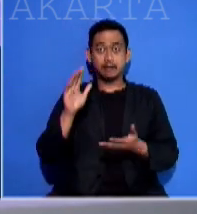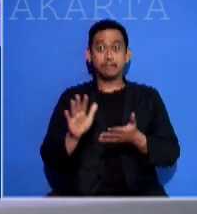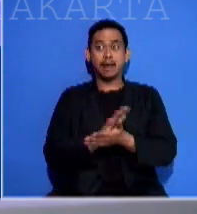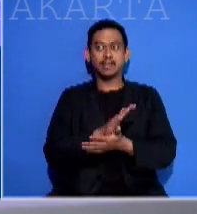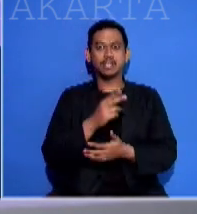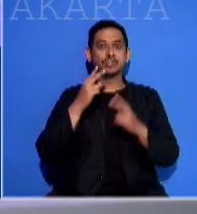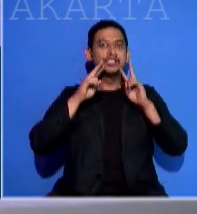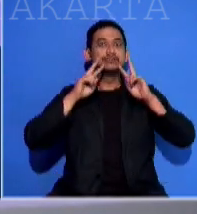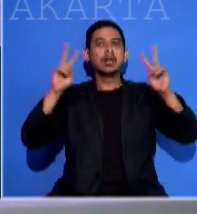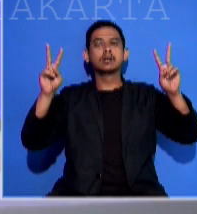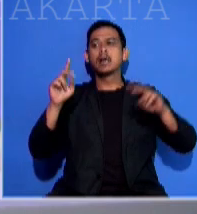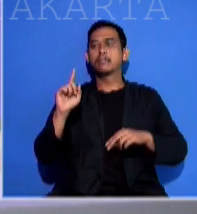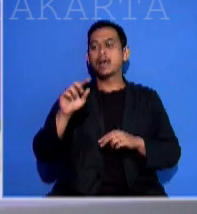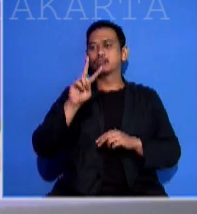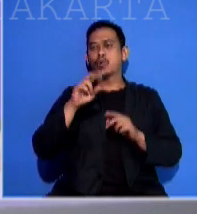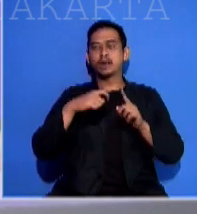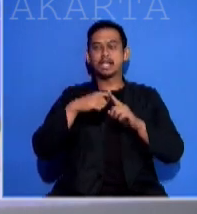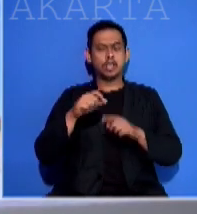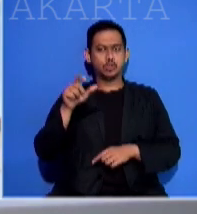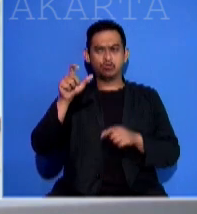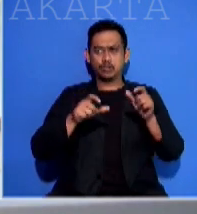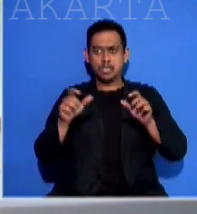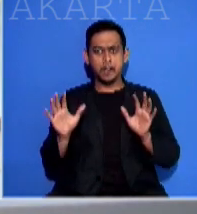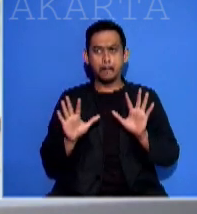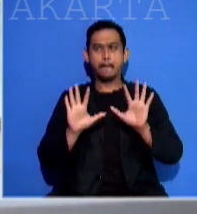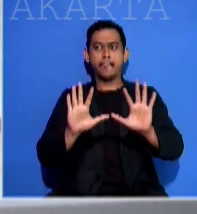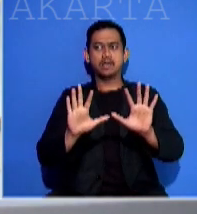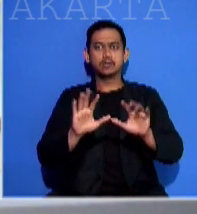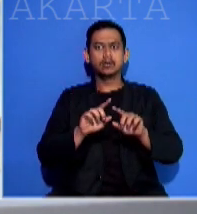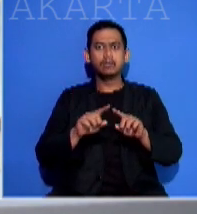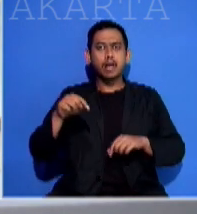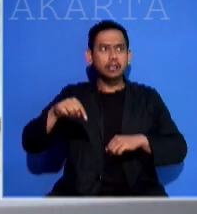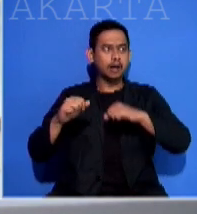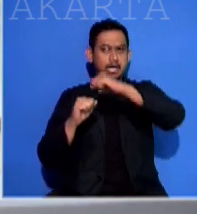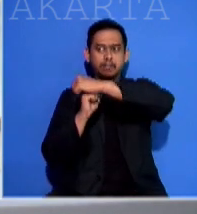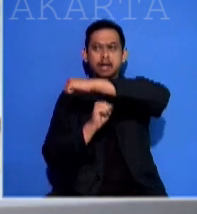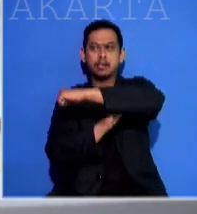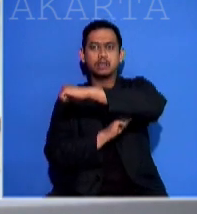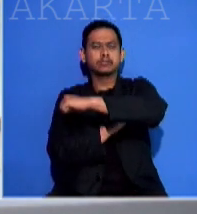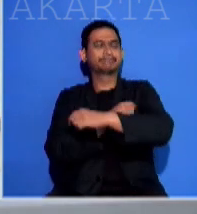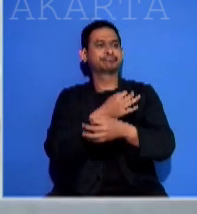sosial karena unik hingga ramai dikunjungi namun saat ini saudara jembatan akar sepi